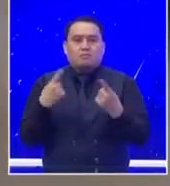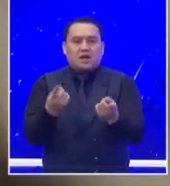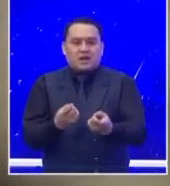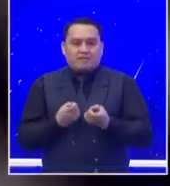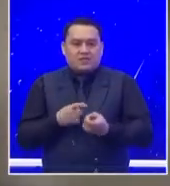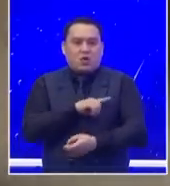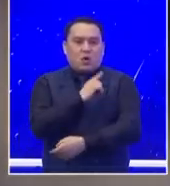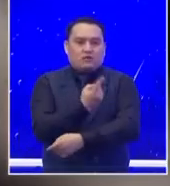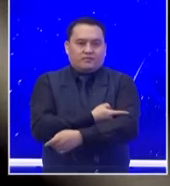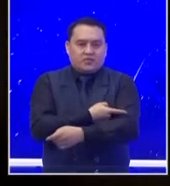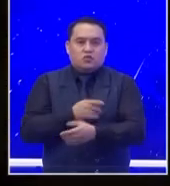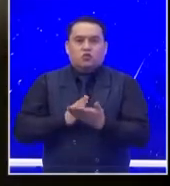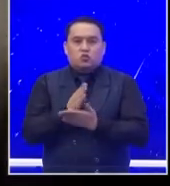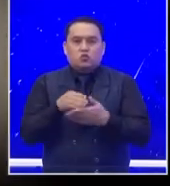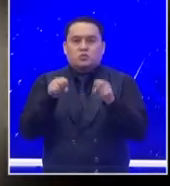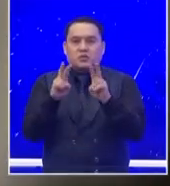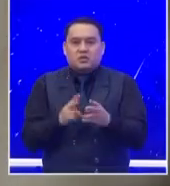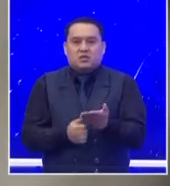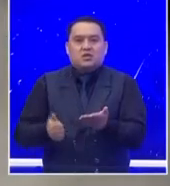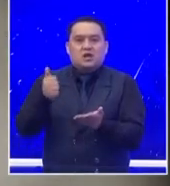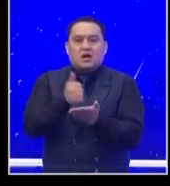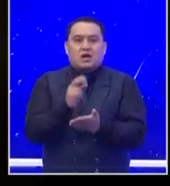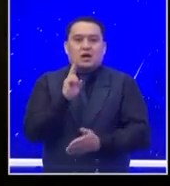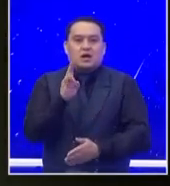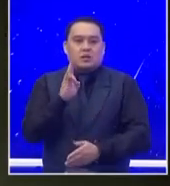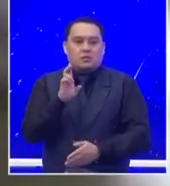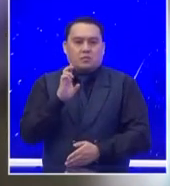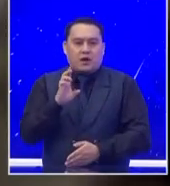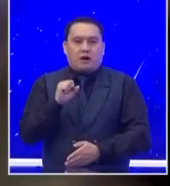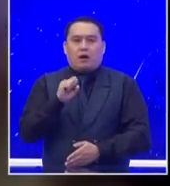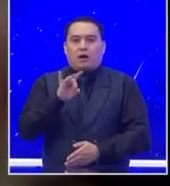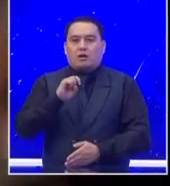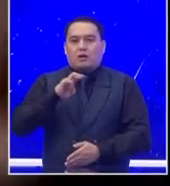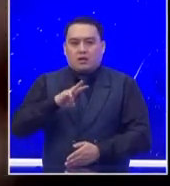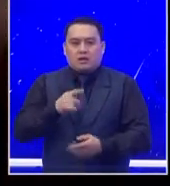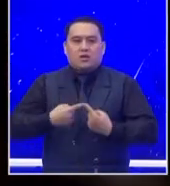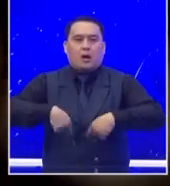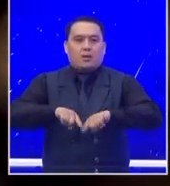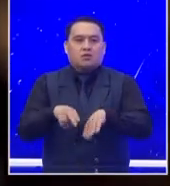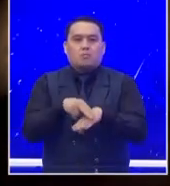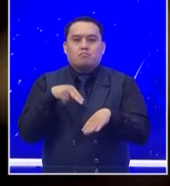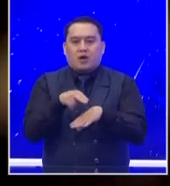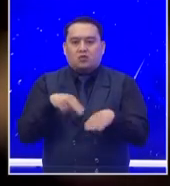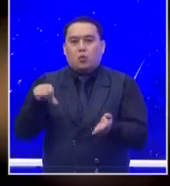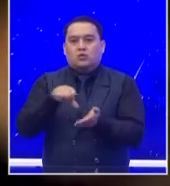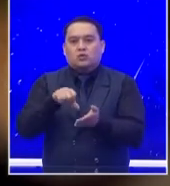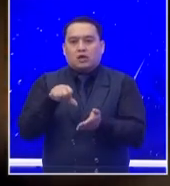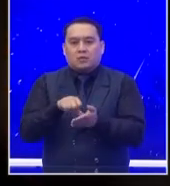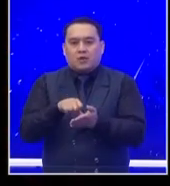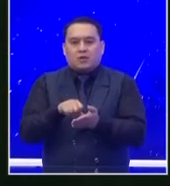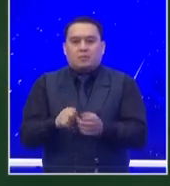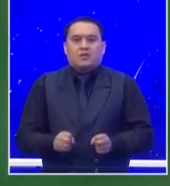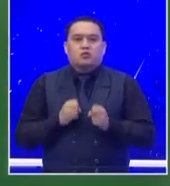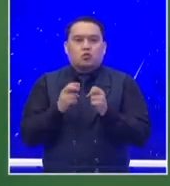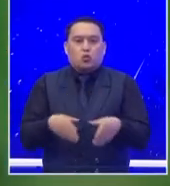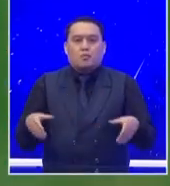привлечением сил и средств службы специального назначения КМБ и спецподразделения «Орлан» Департамента полиции участники